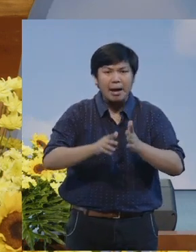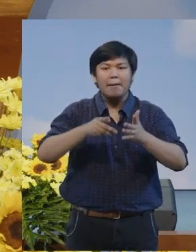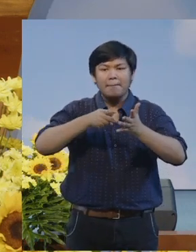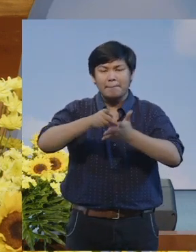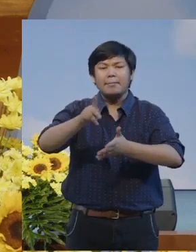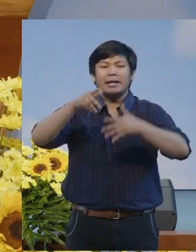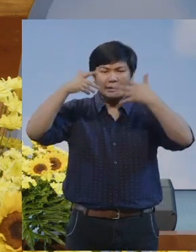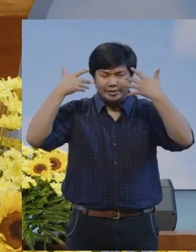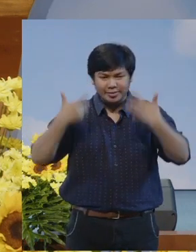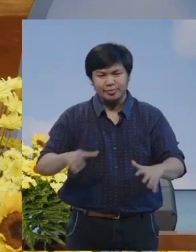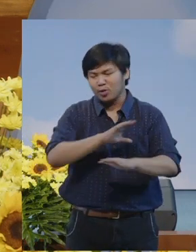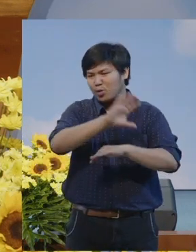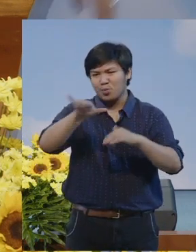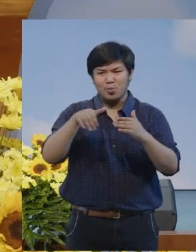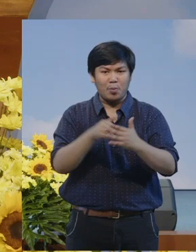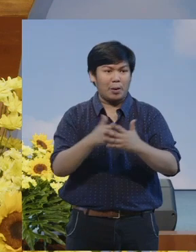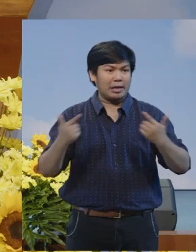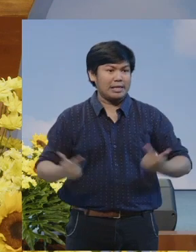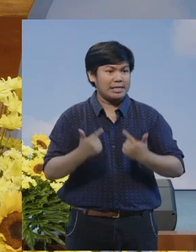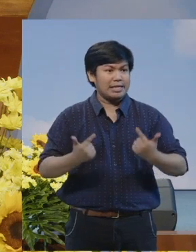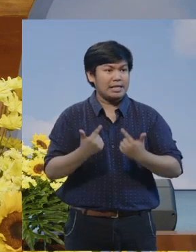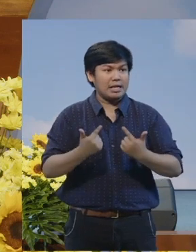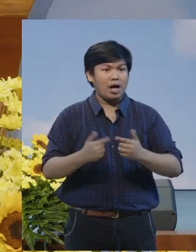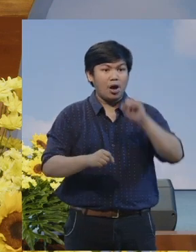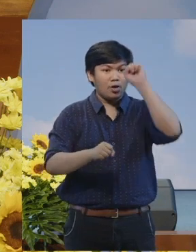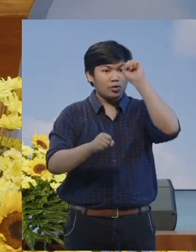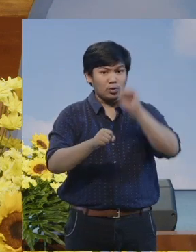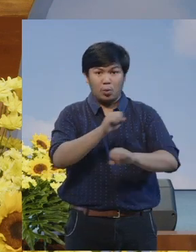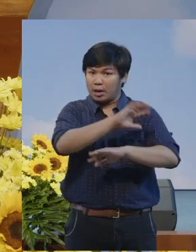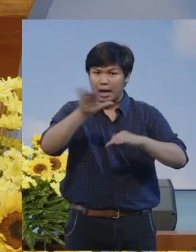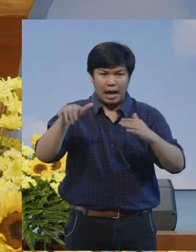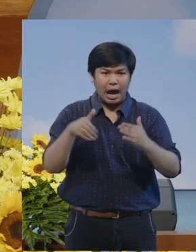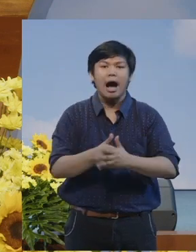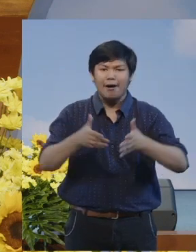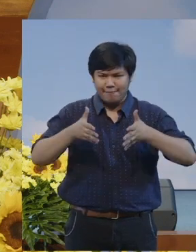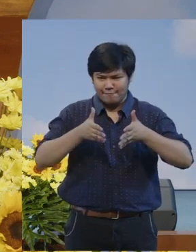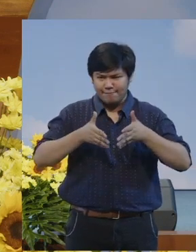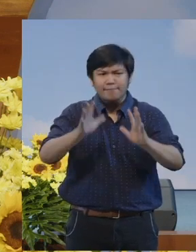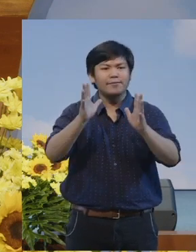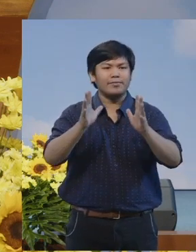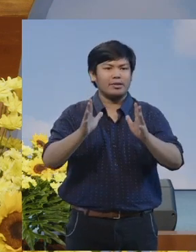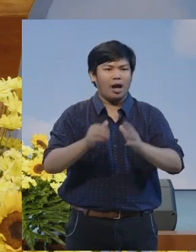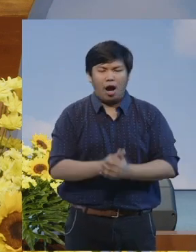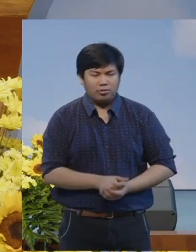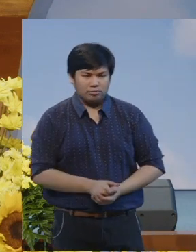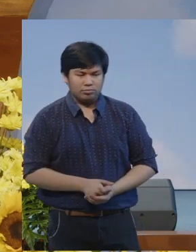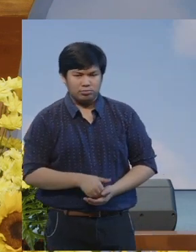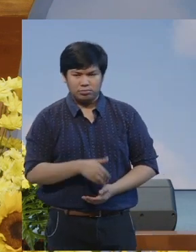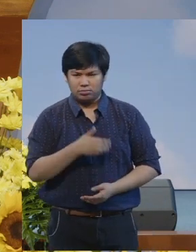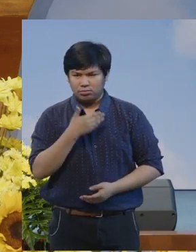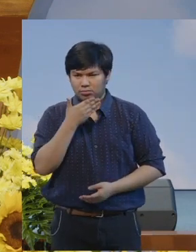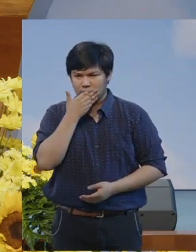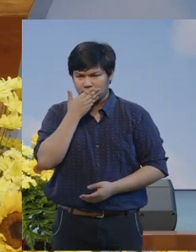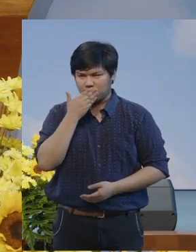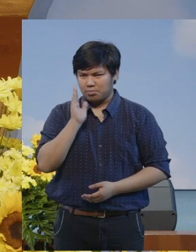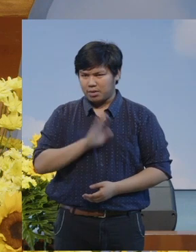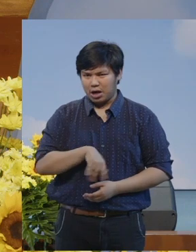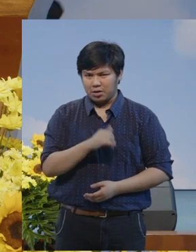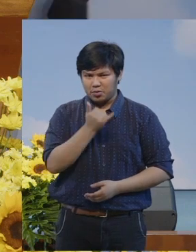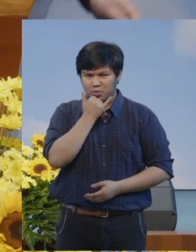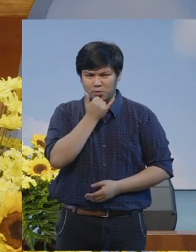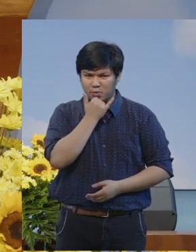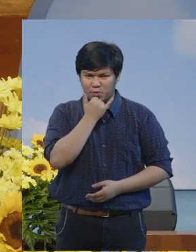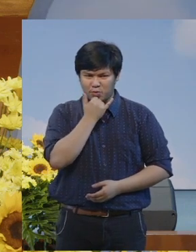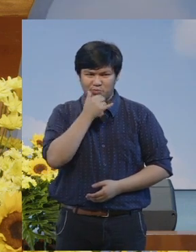past, present, and future. Datapwat, lahat pwede. Extreme po yun. Katuruan din po yun ng